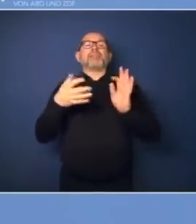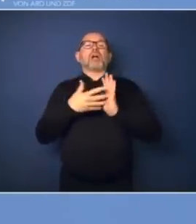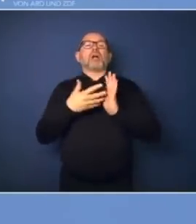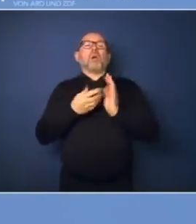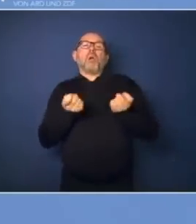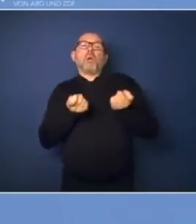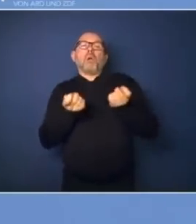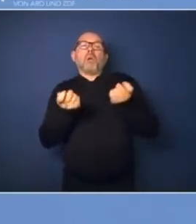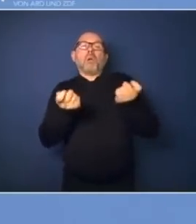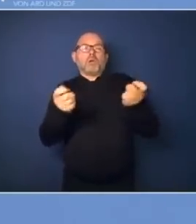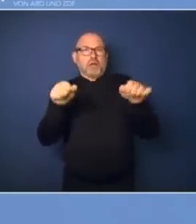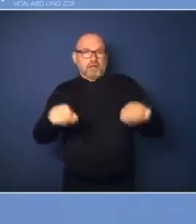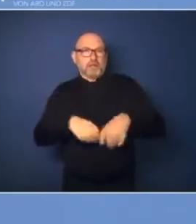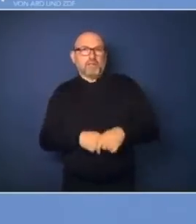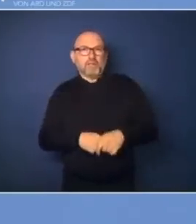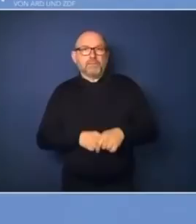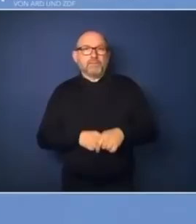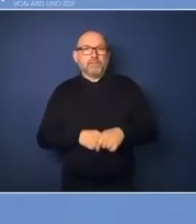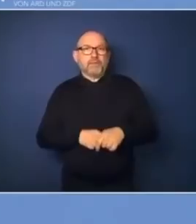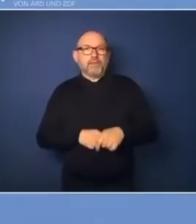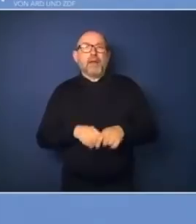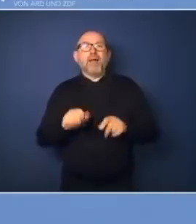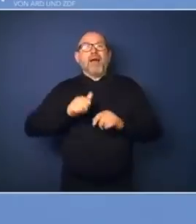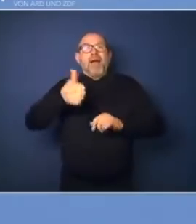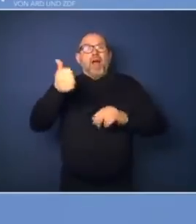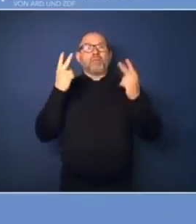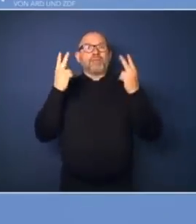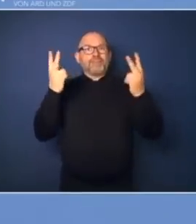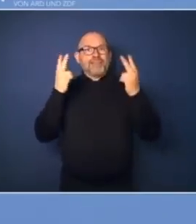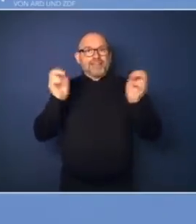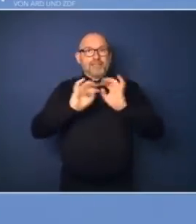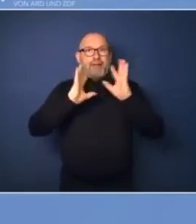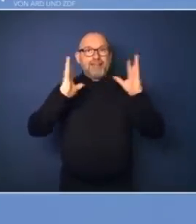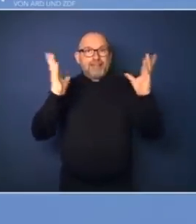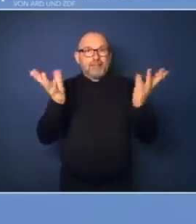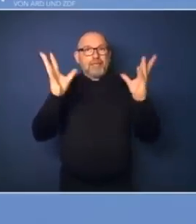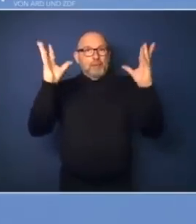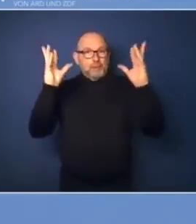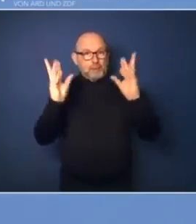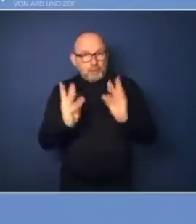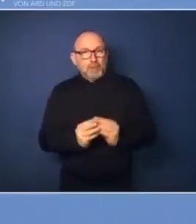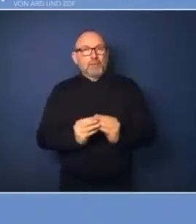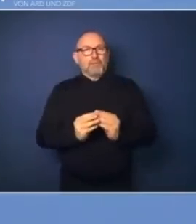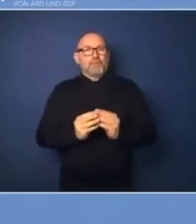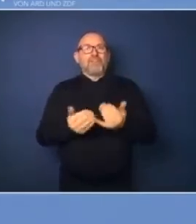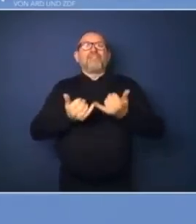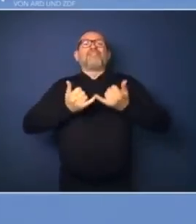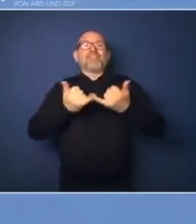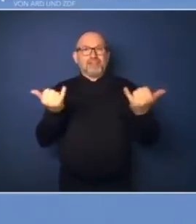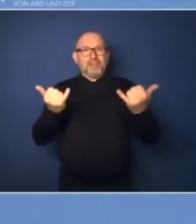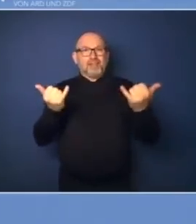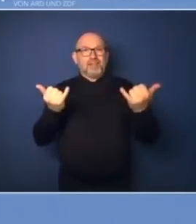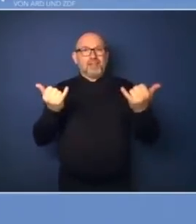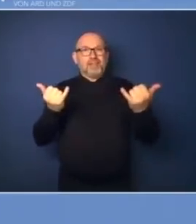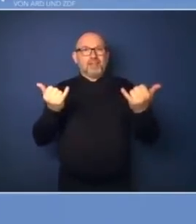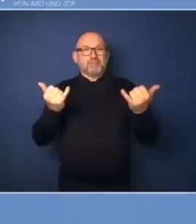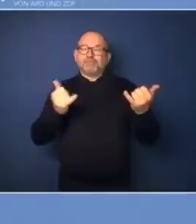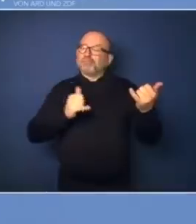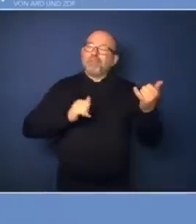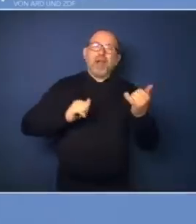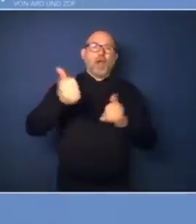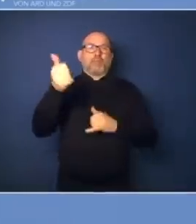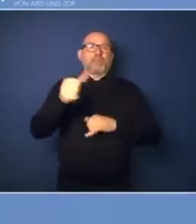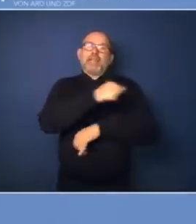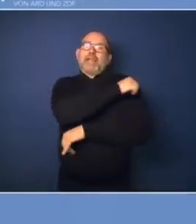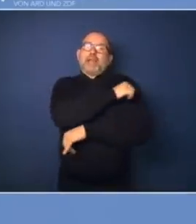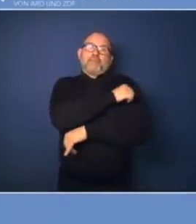Lockdown oder zumindest auf neue Corona-Maßnahmen ein. Neue, altbekannte. Nicht sehr rosig, aber schauen Sie sich's im